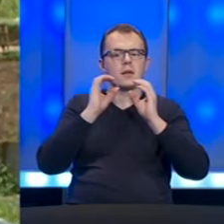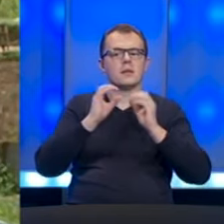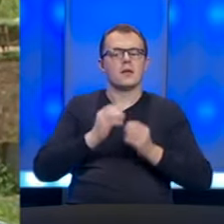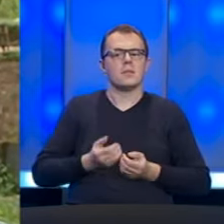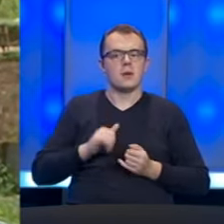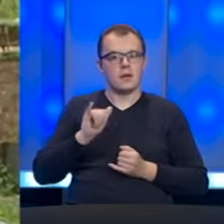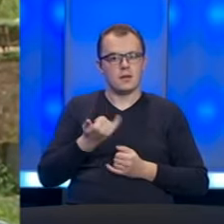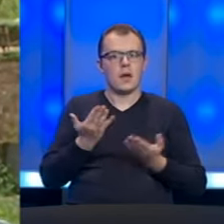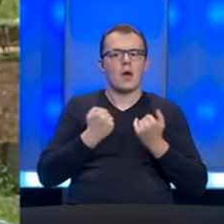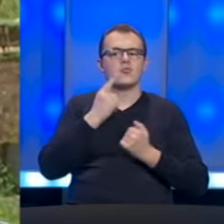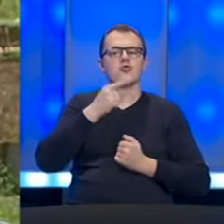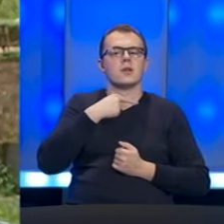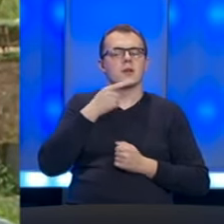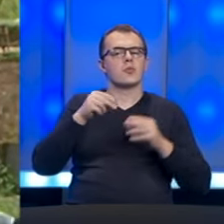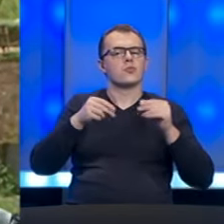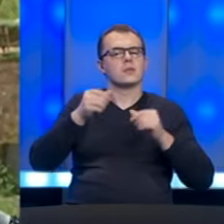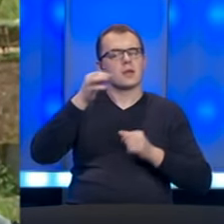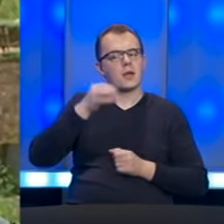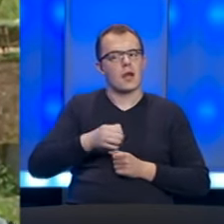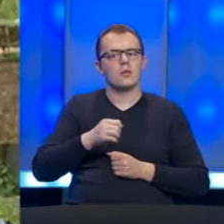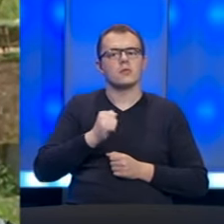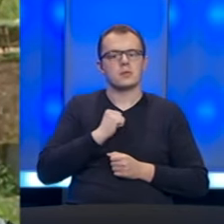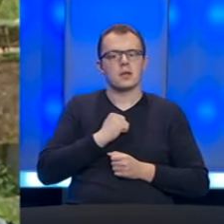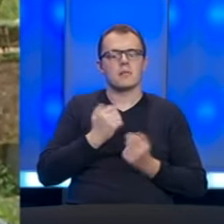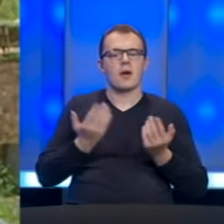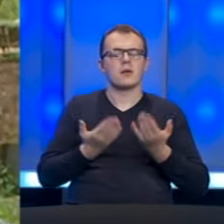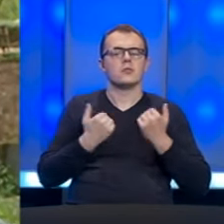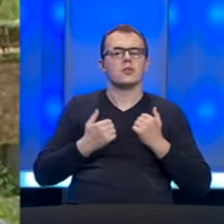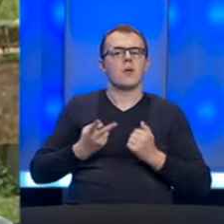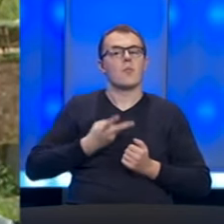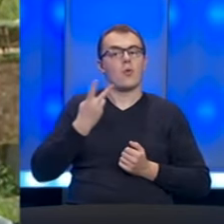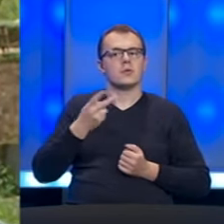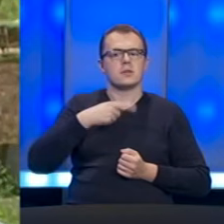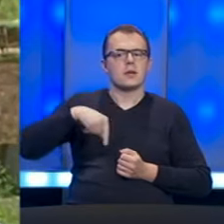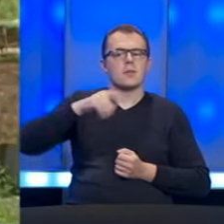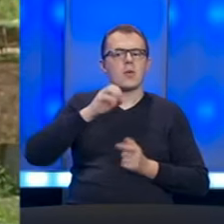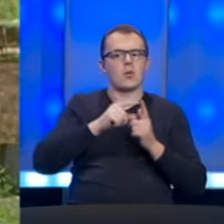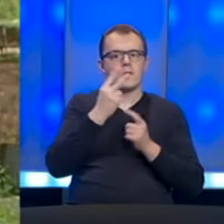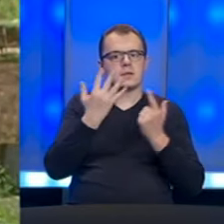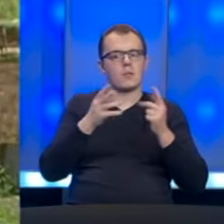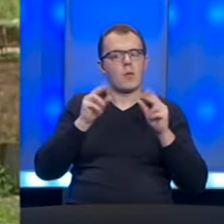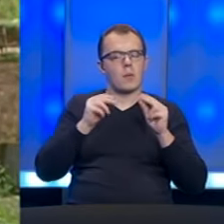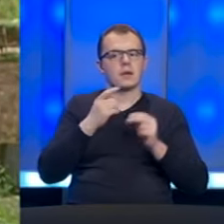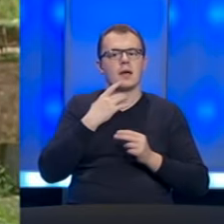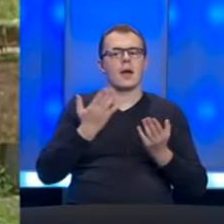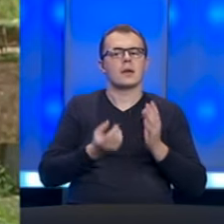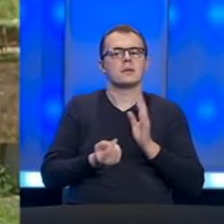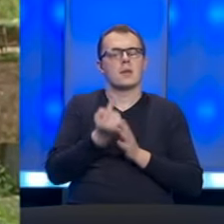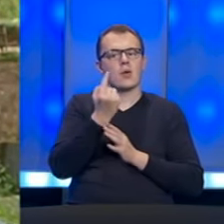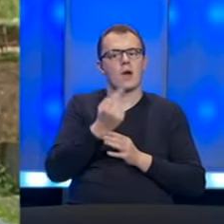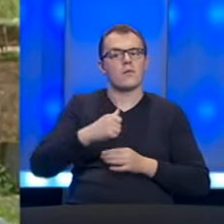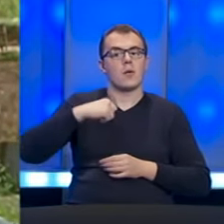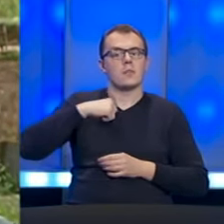Da, kao što ste rekli, Tuzlanski kanton se ima čime ponositi. Mi od 27. marta kada se pojavio